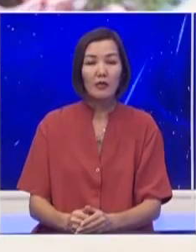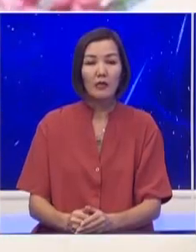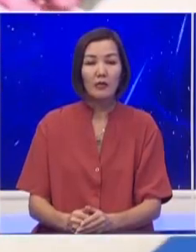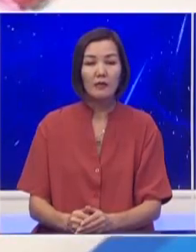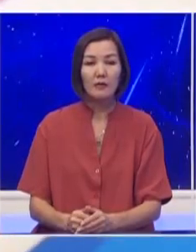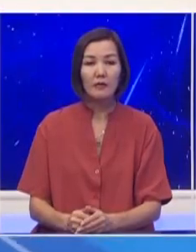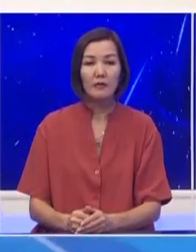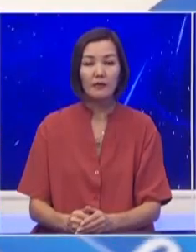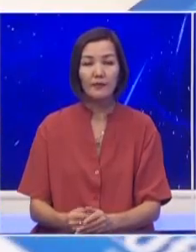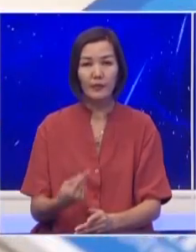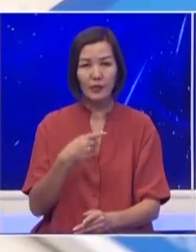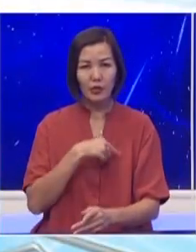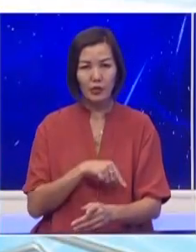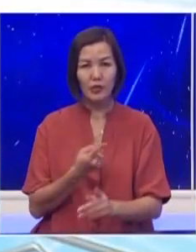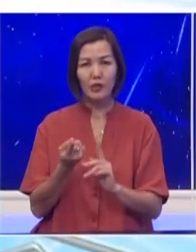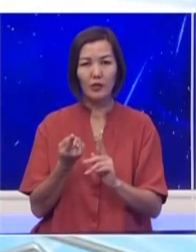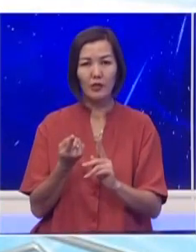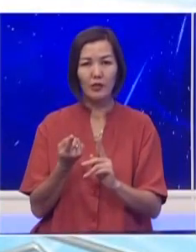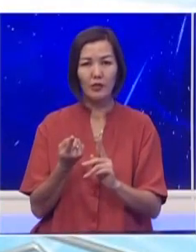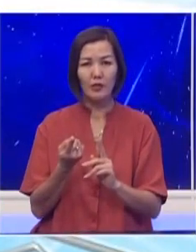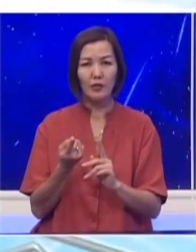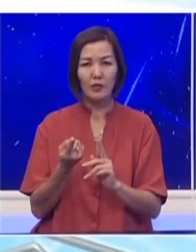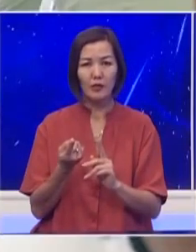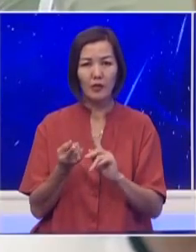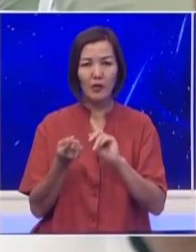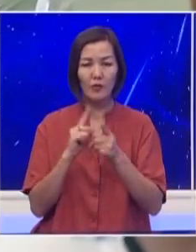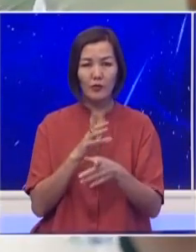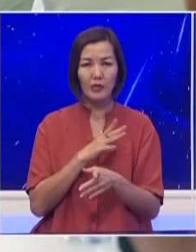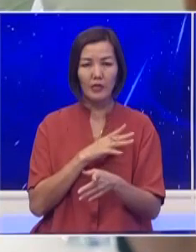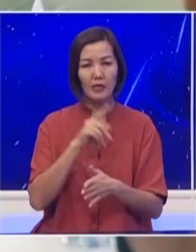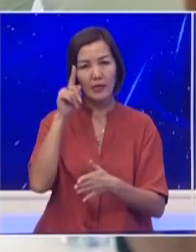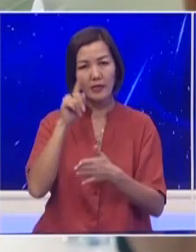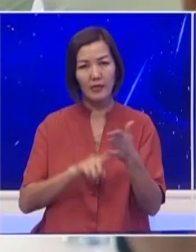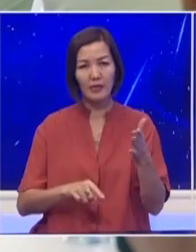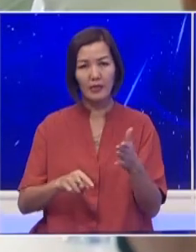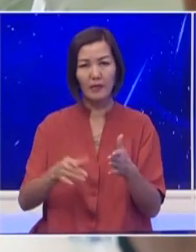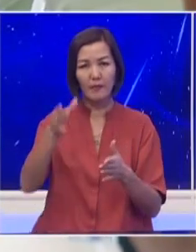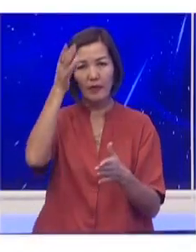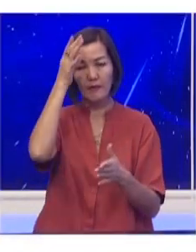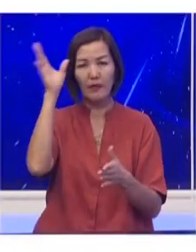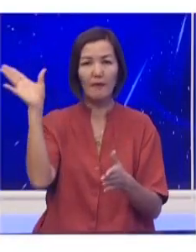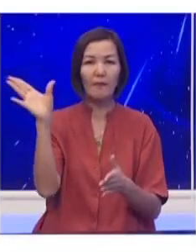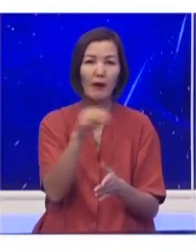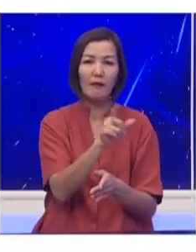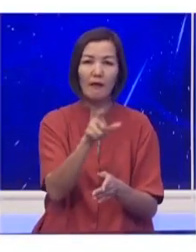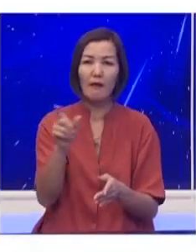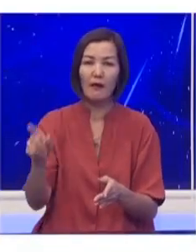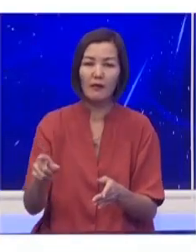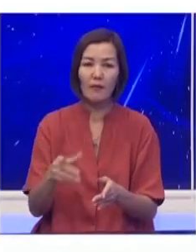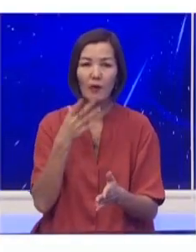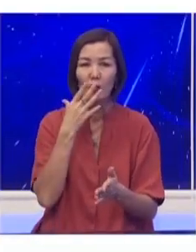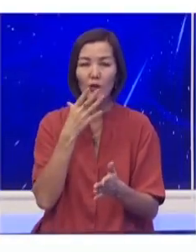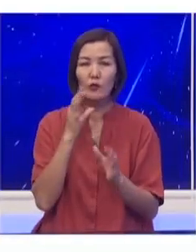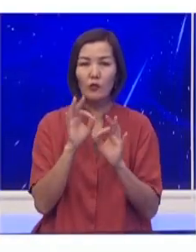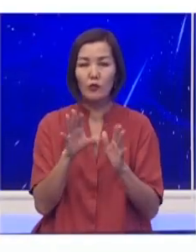болды. Ішкі дүнием, рухани мол азық алдым. Діни білімге ие кез келген адам өзінің рухани бағдарын дұрыс